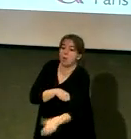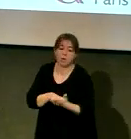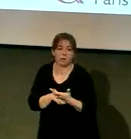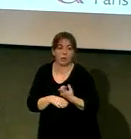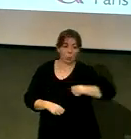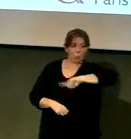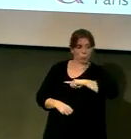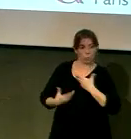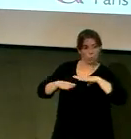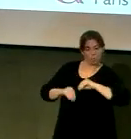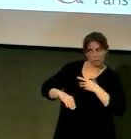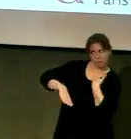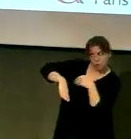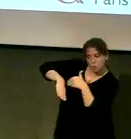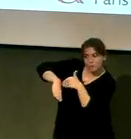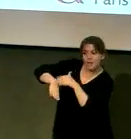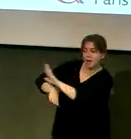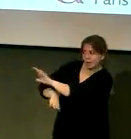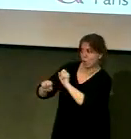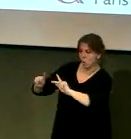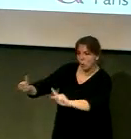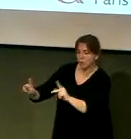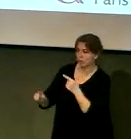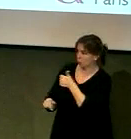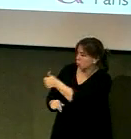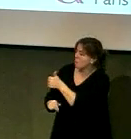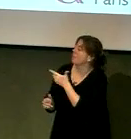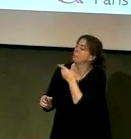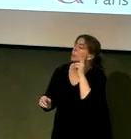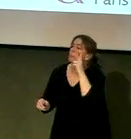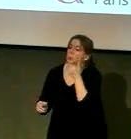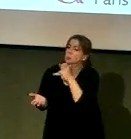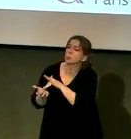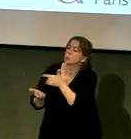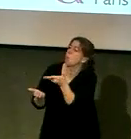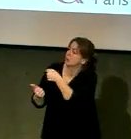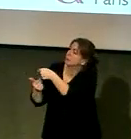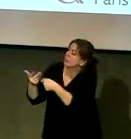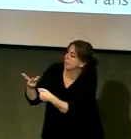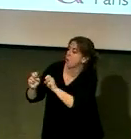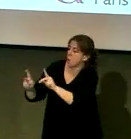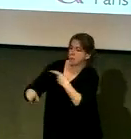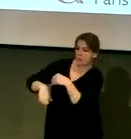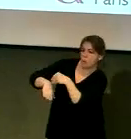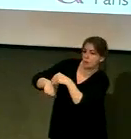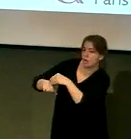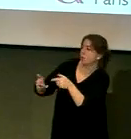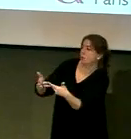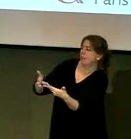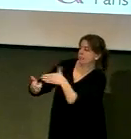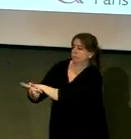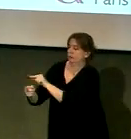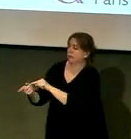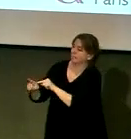c'est le moins nocif avec cette idée qui c'est la réalité de quelle dans consommation, polyconsommation, comment on va